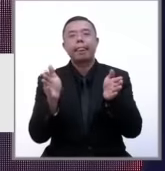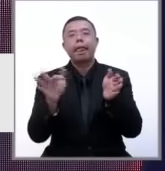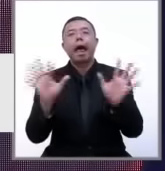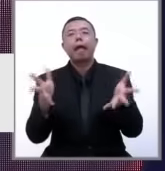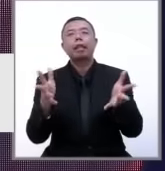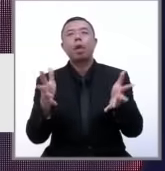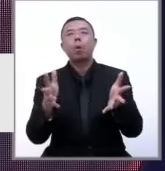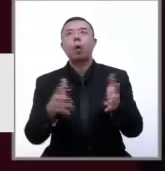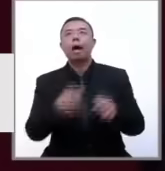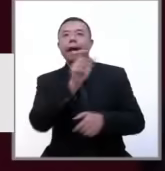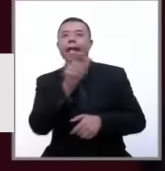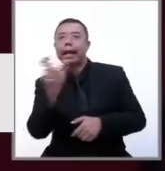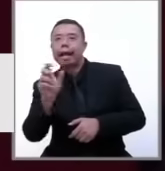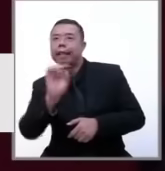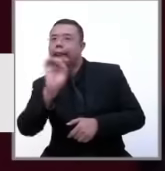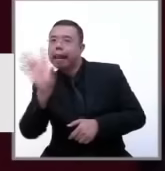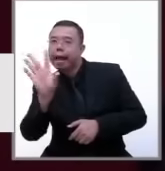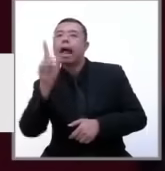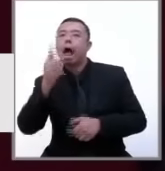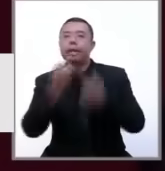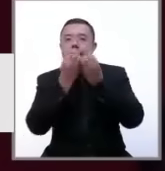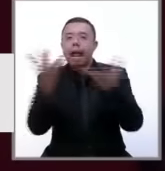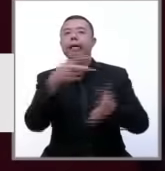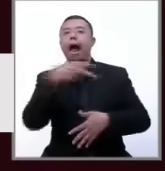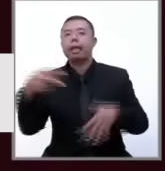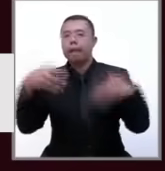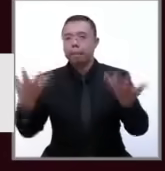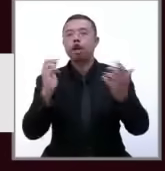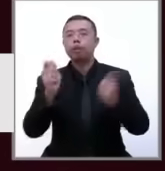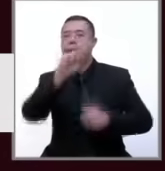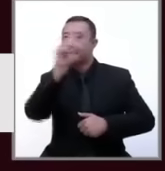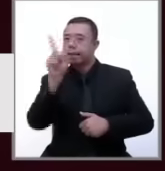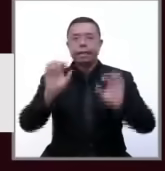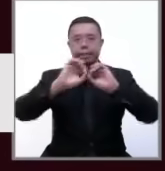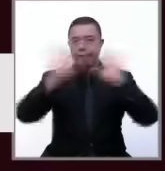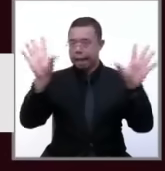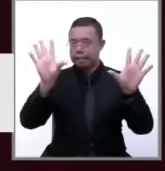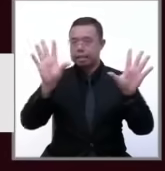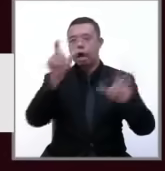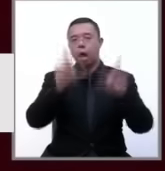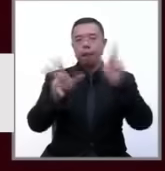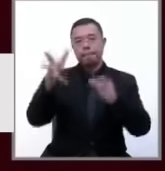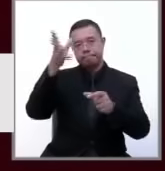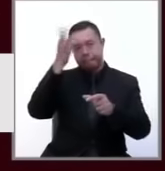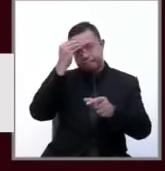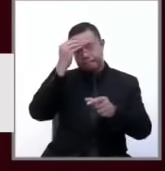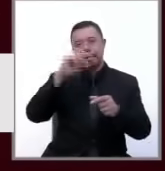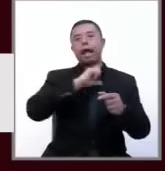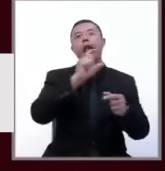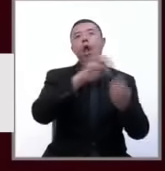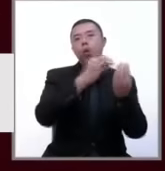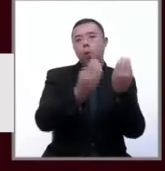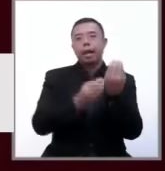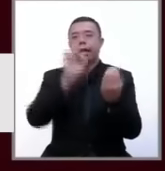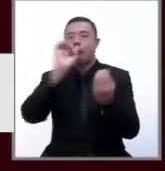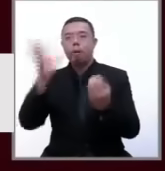mohon disertai dengan penjelasan agar pertanyaannya menjadi jelas dan dimengerti oleh calon wakil presiden